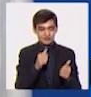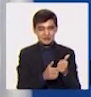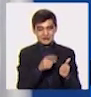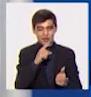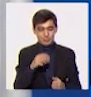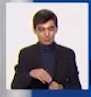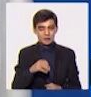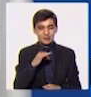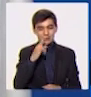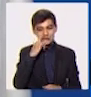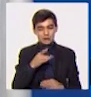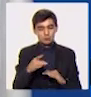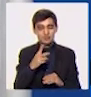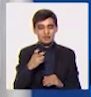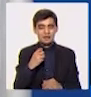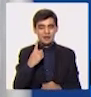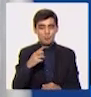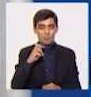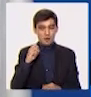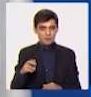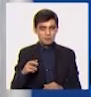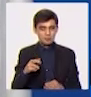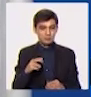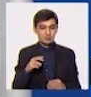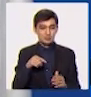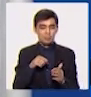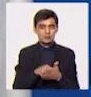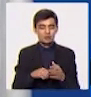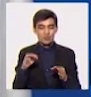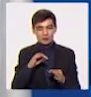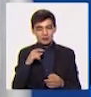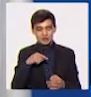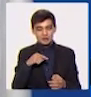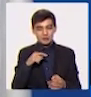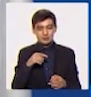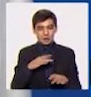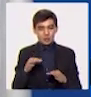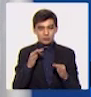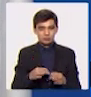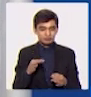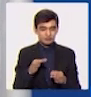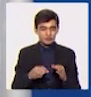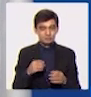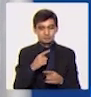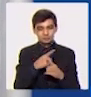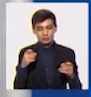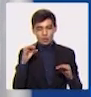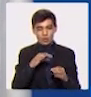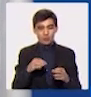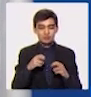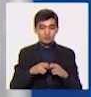Қазақстан Республикасының 201 бабының талаптарына сәйкес бұл бойынша ақпаратты тарату және